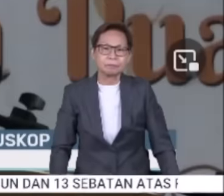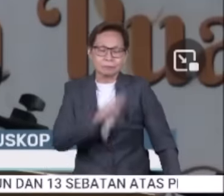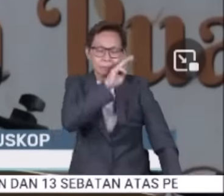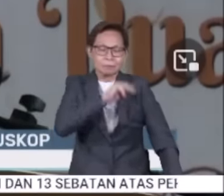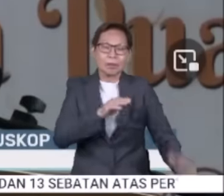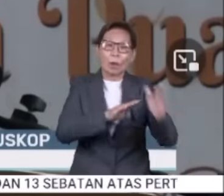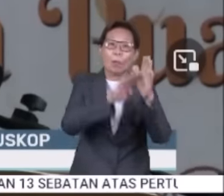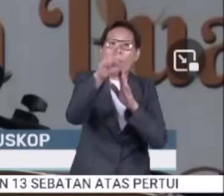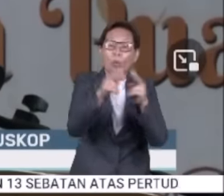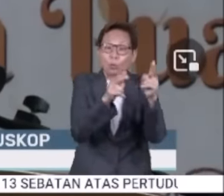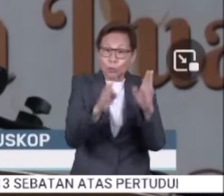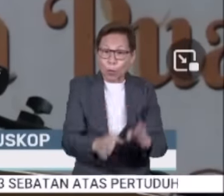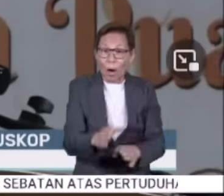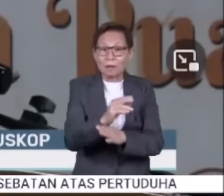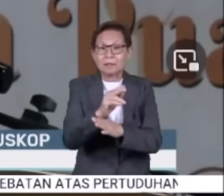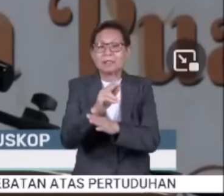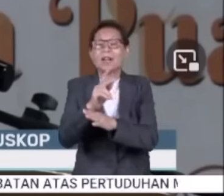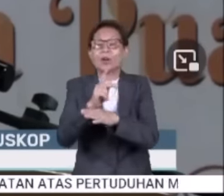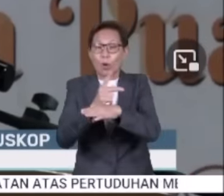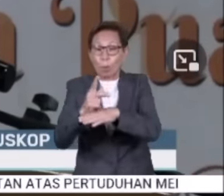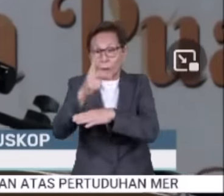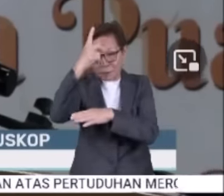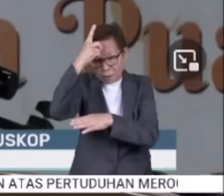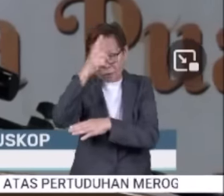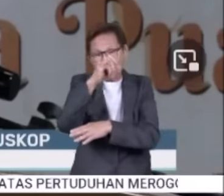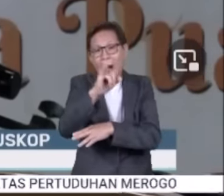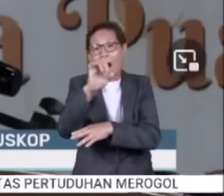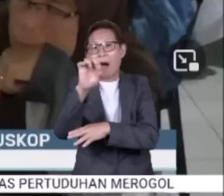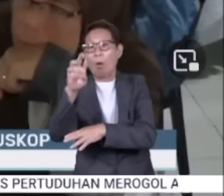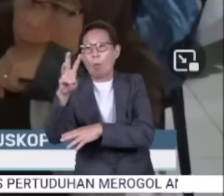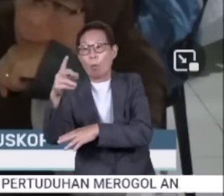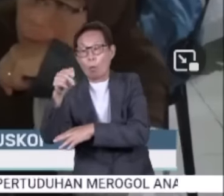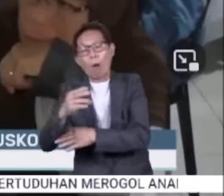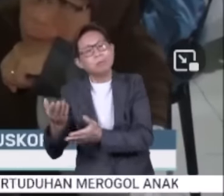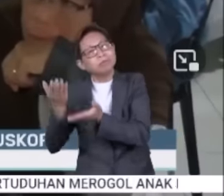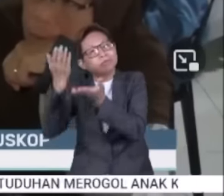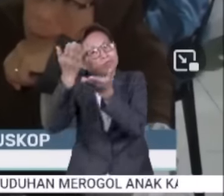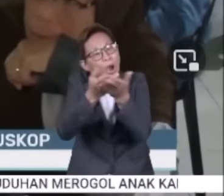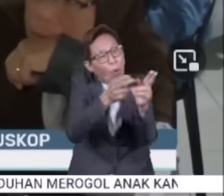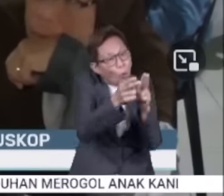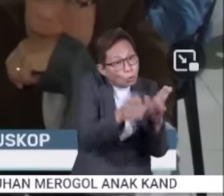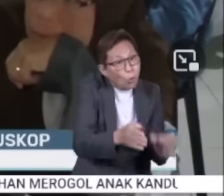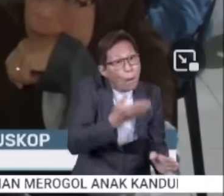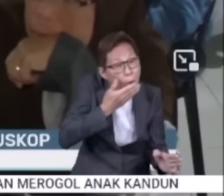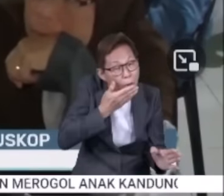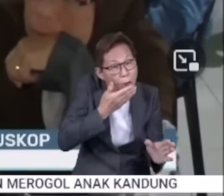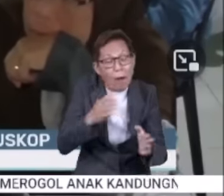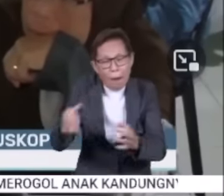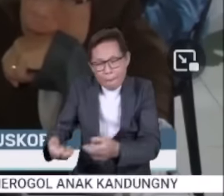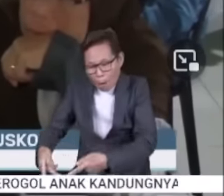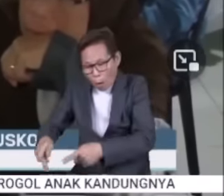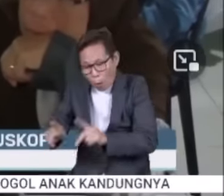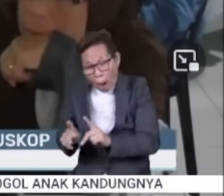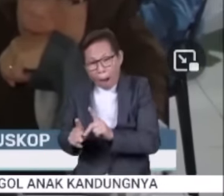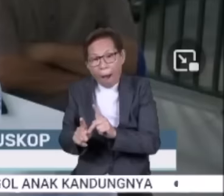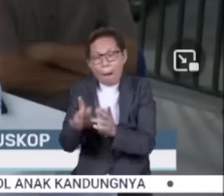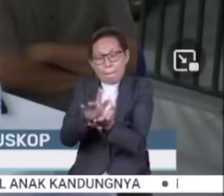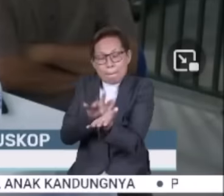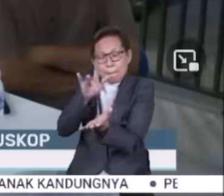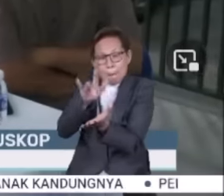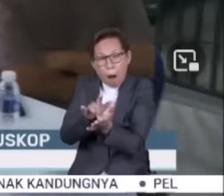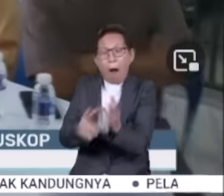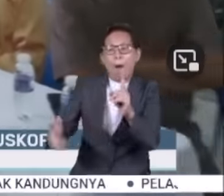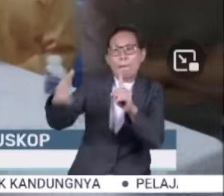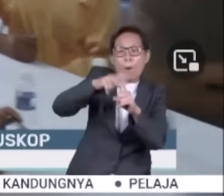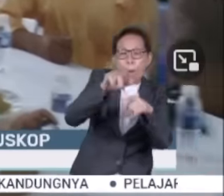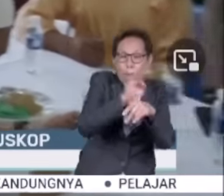Menteri Pembangunan Usahawan dan Koperasi Datuk Ewan Benedict menyarankan usahawan belia mengambil peluang memohon pembiayaan